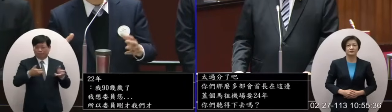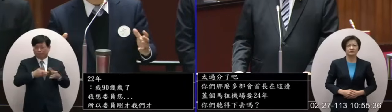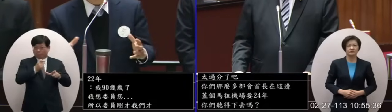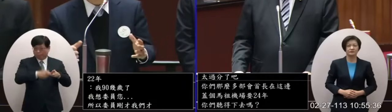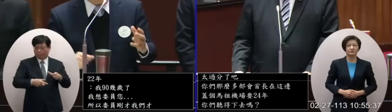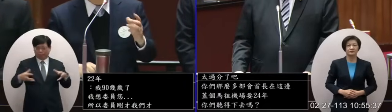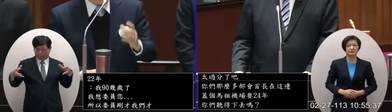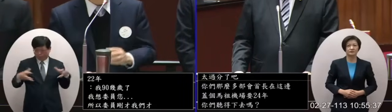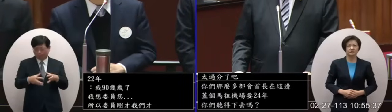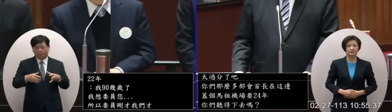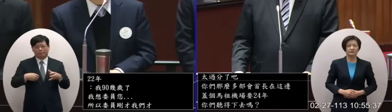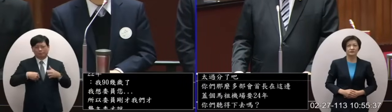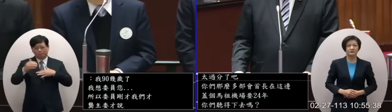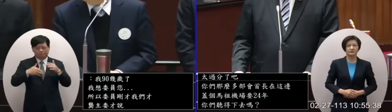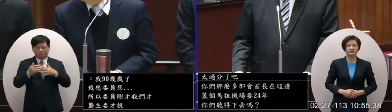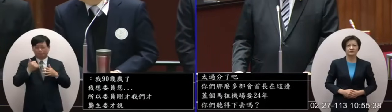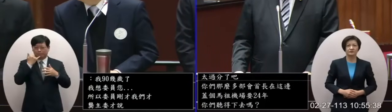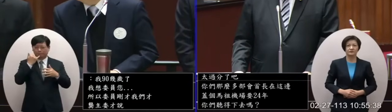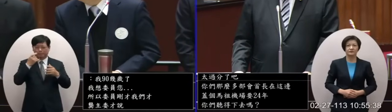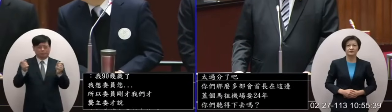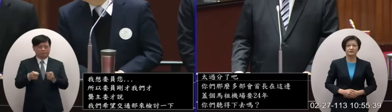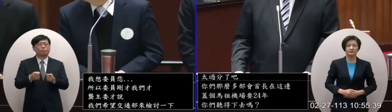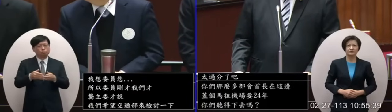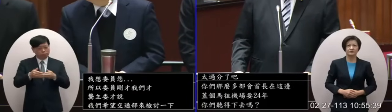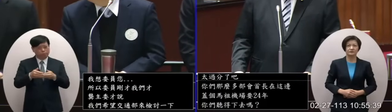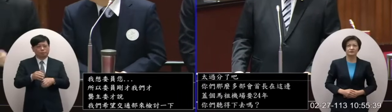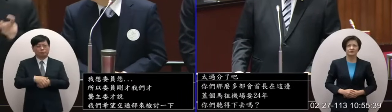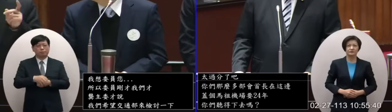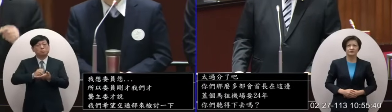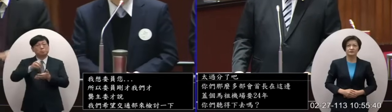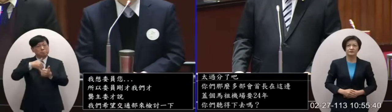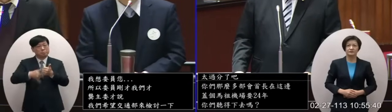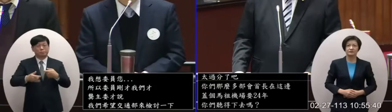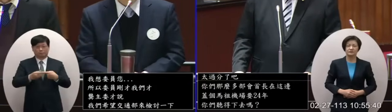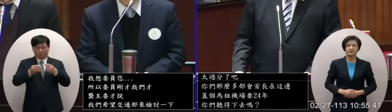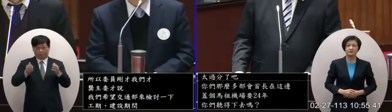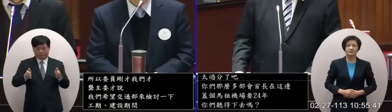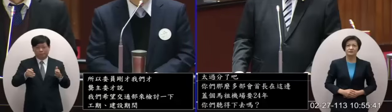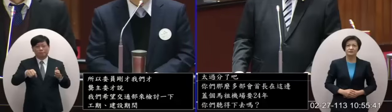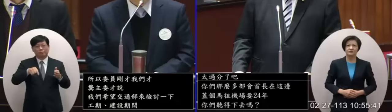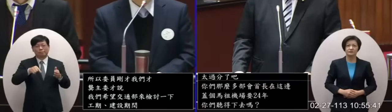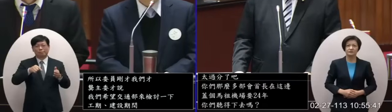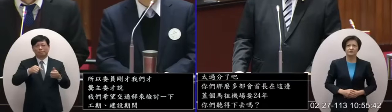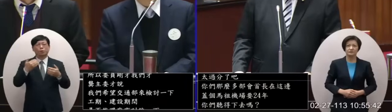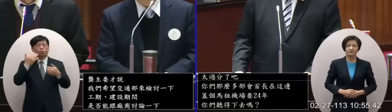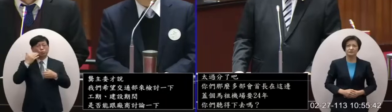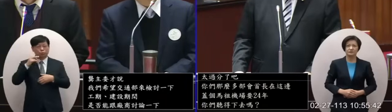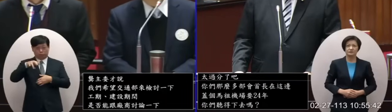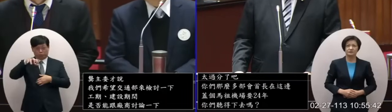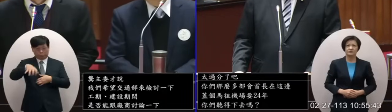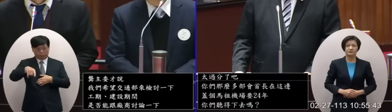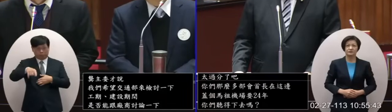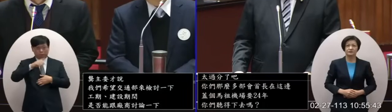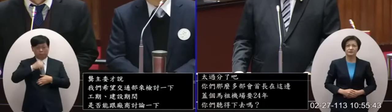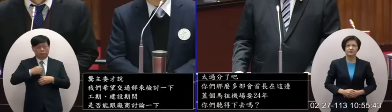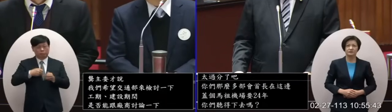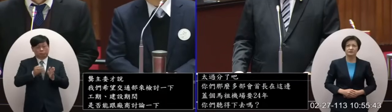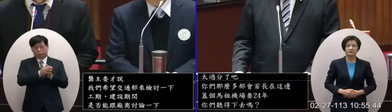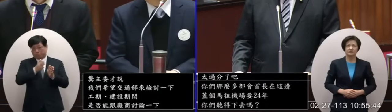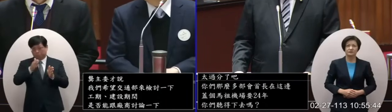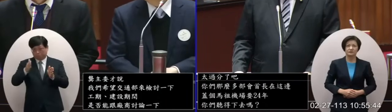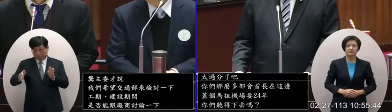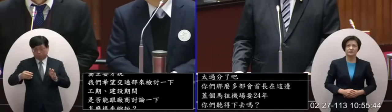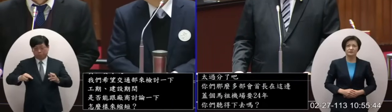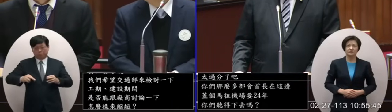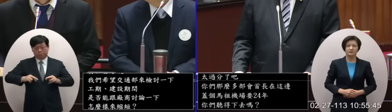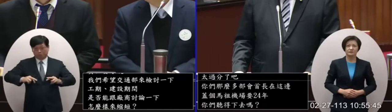虑怎么样来缩短哦，这个是有必要的。 对，报委员，因为第一期的部分那个部分只要机场的延长跟改善